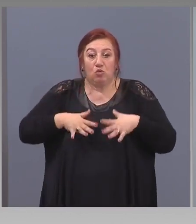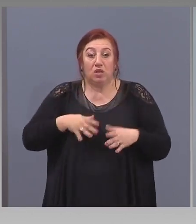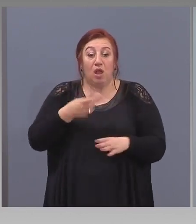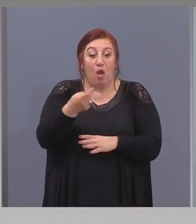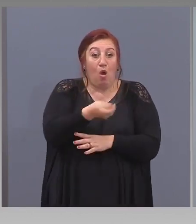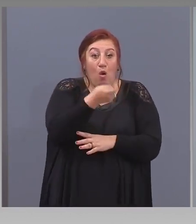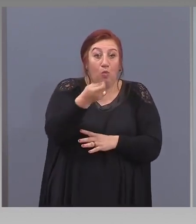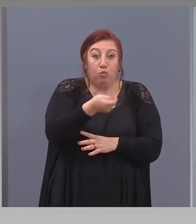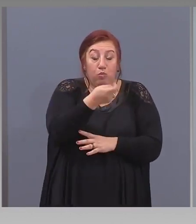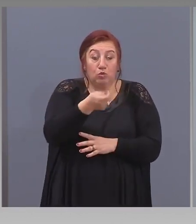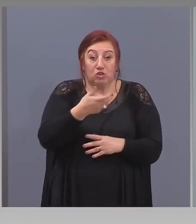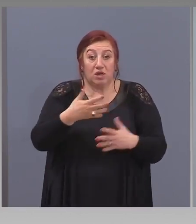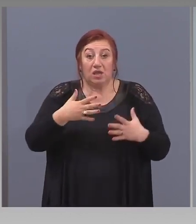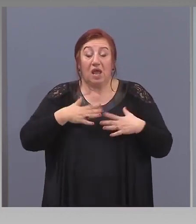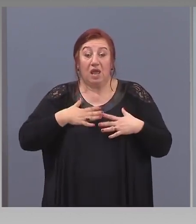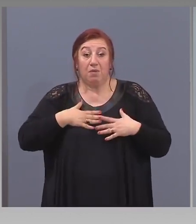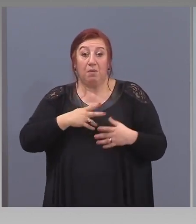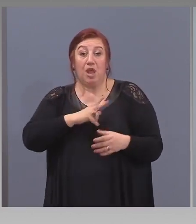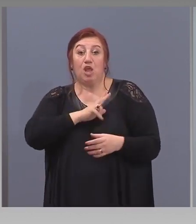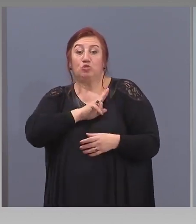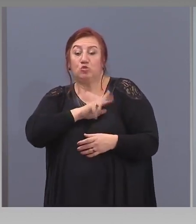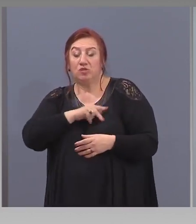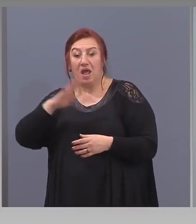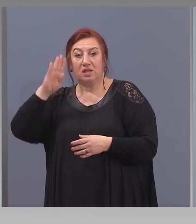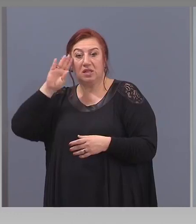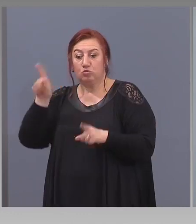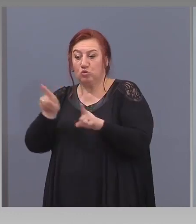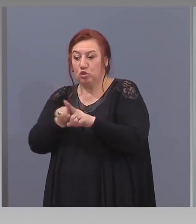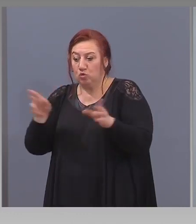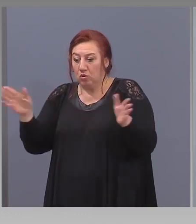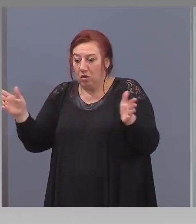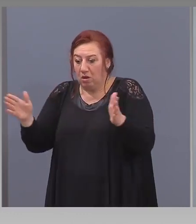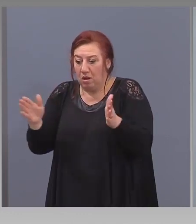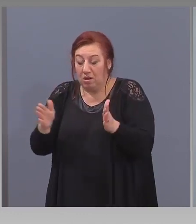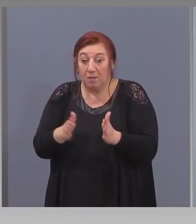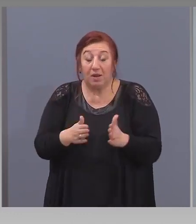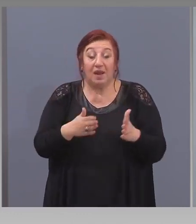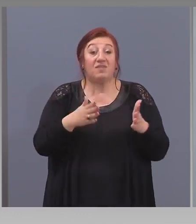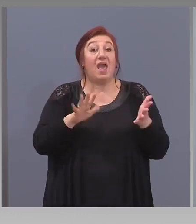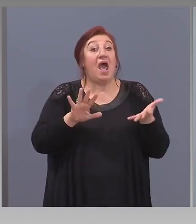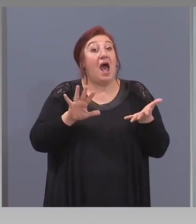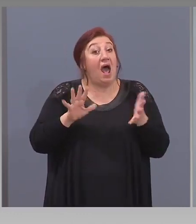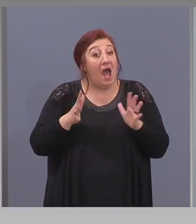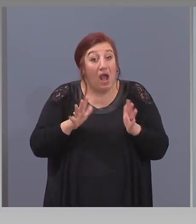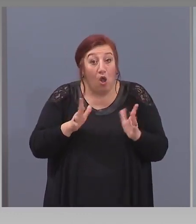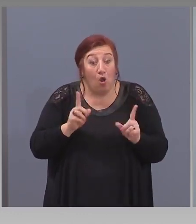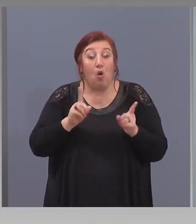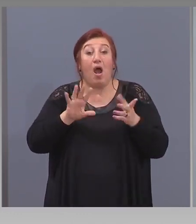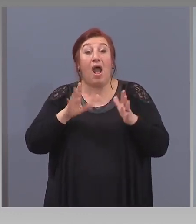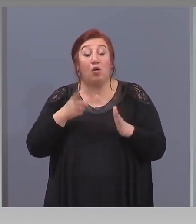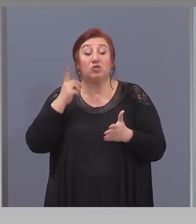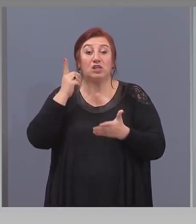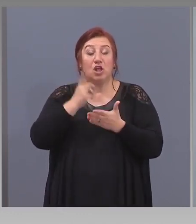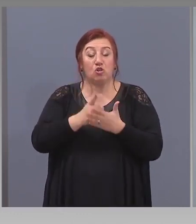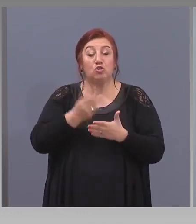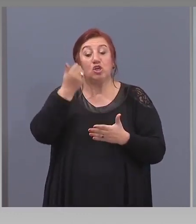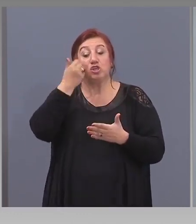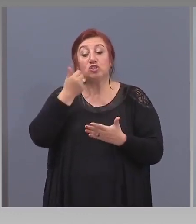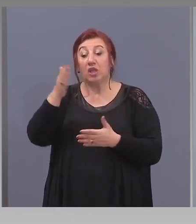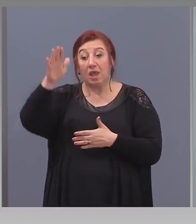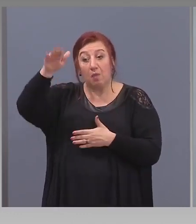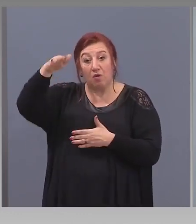омалеят. Социалните ни служби ще омалеят. И ако се наложи, армията ще се използва